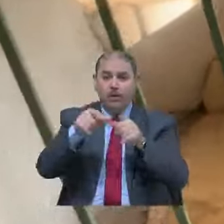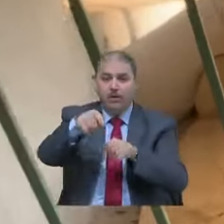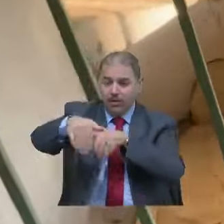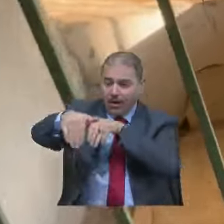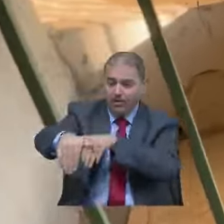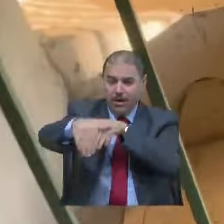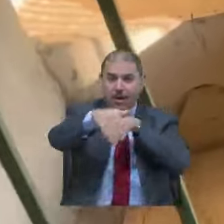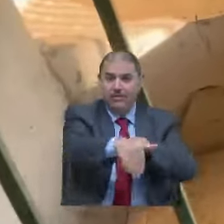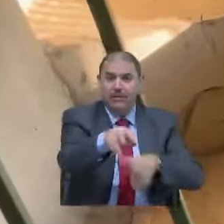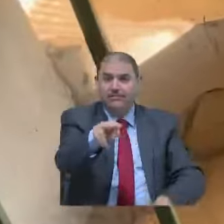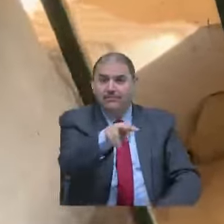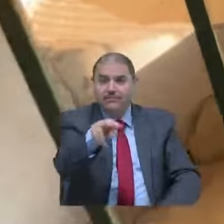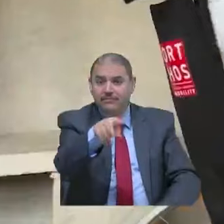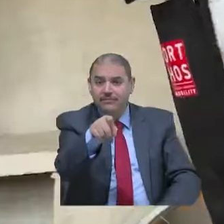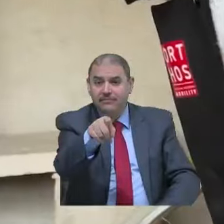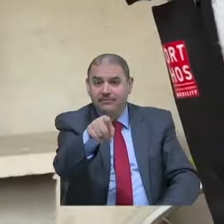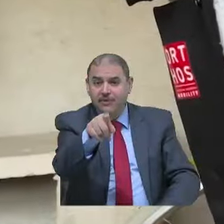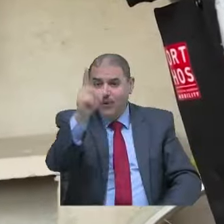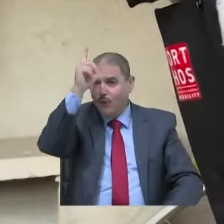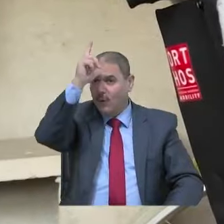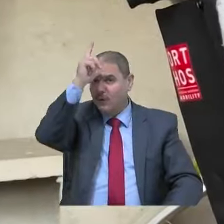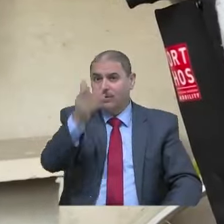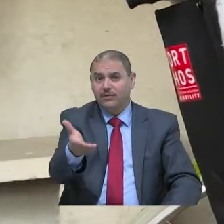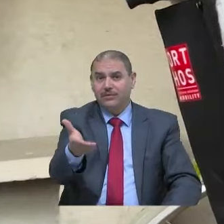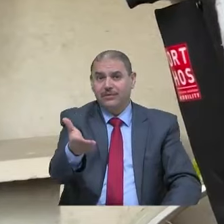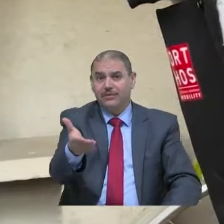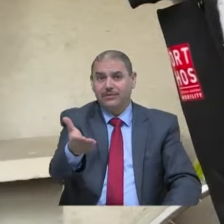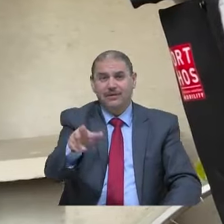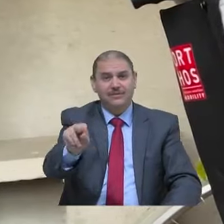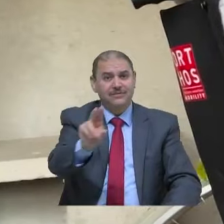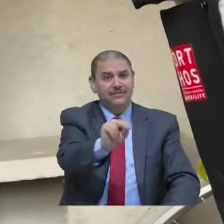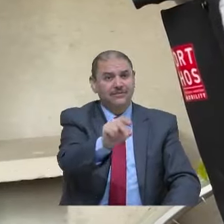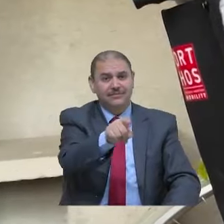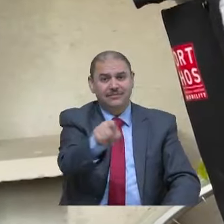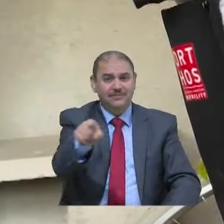وهم عبد الكريم جدعان العزام وشاكر عبد الجليل العبادي